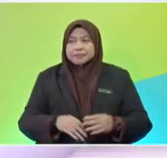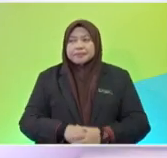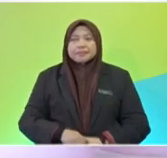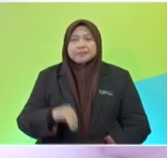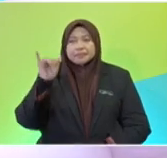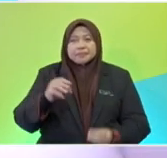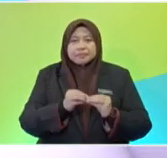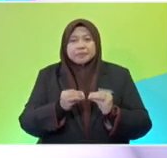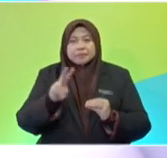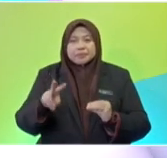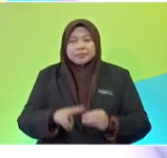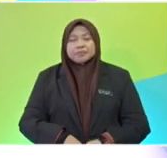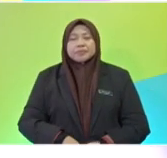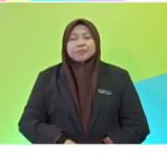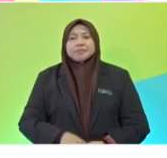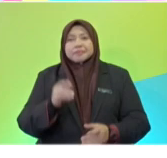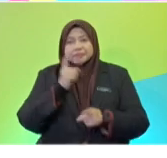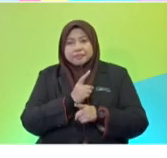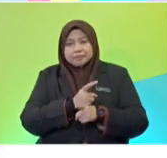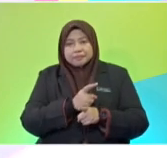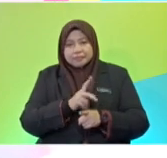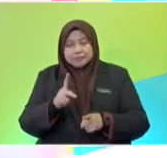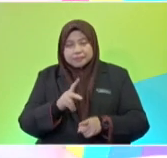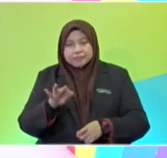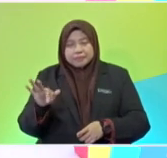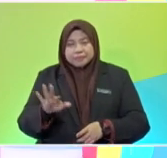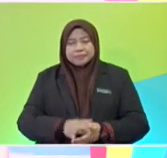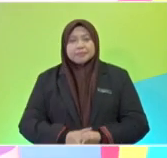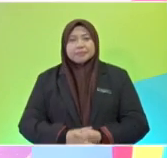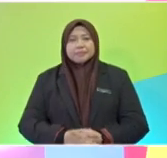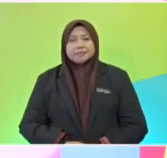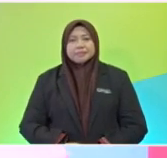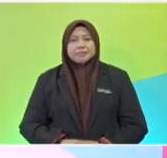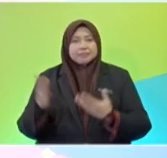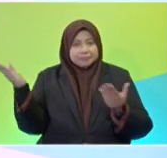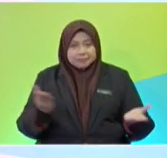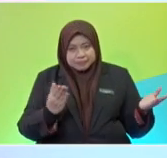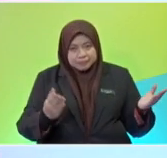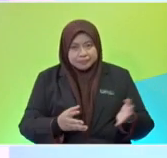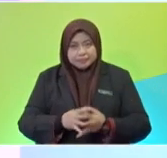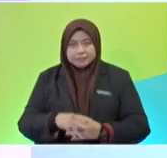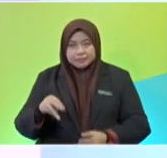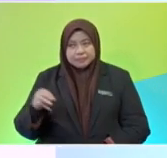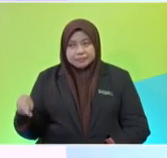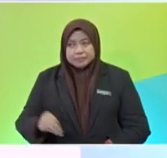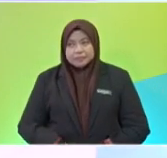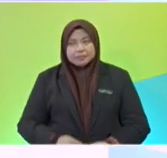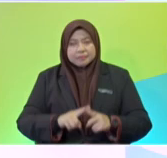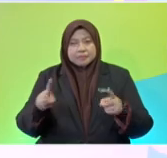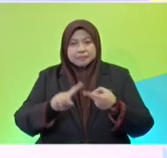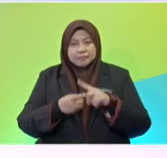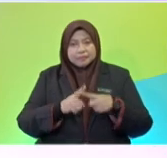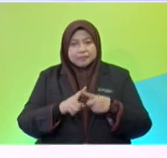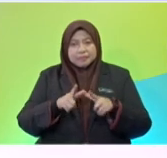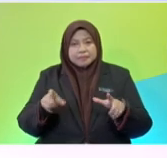nah ejaan yang salah untuk ayat kedua murni murnihkan tapi kawan-kawan